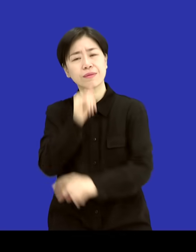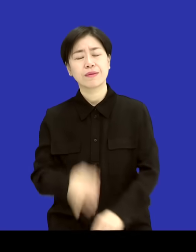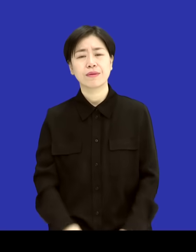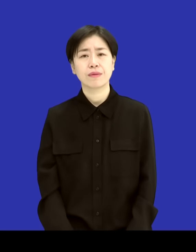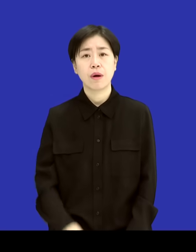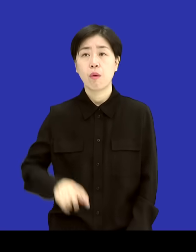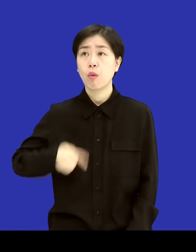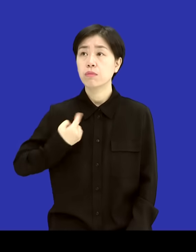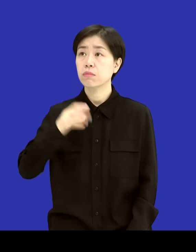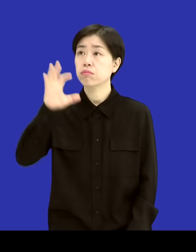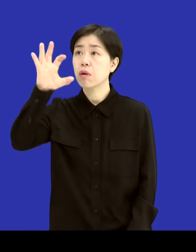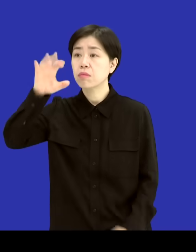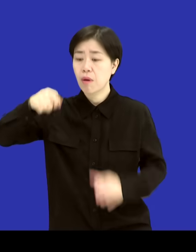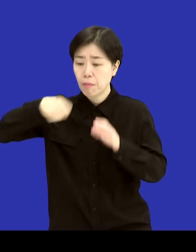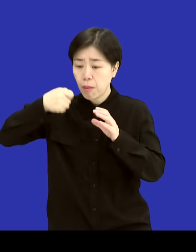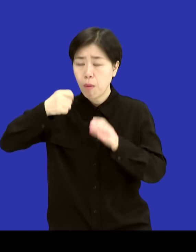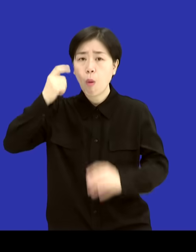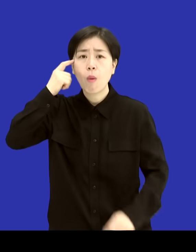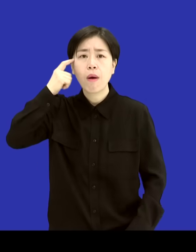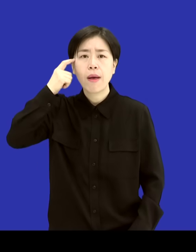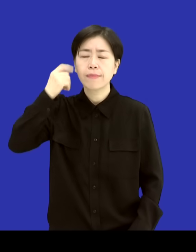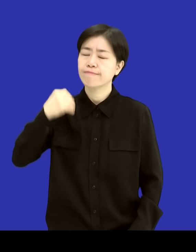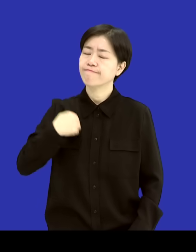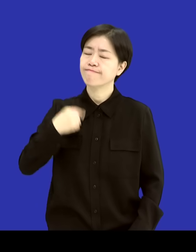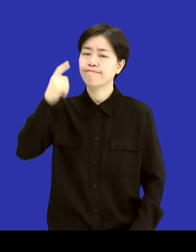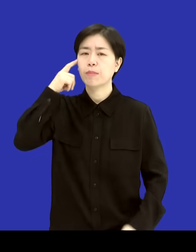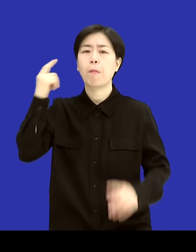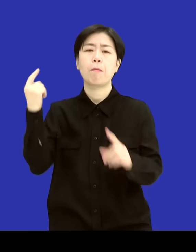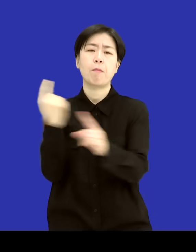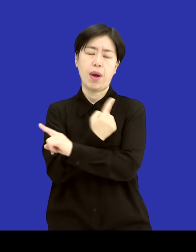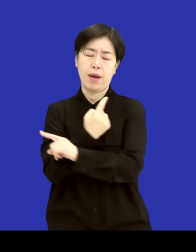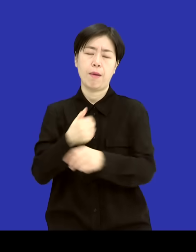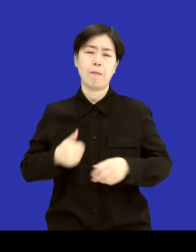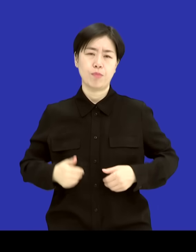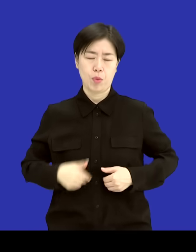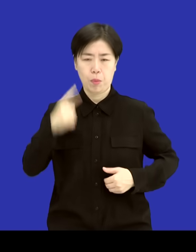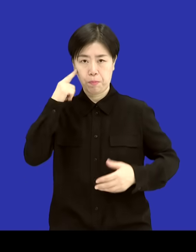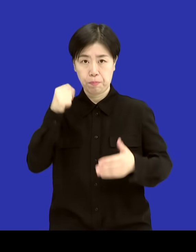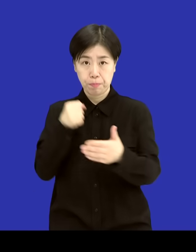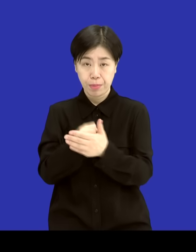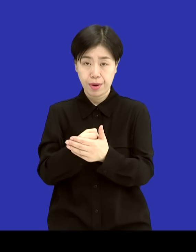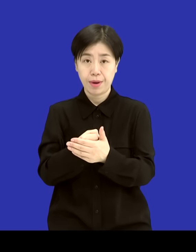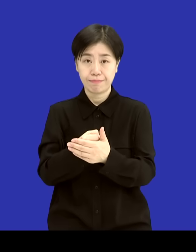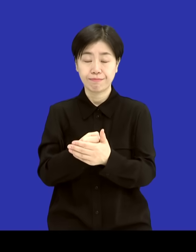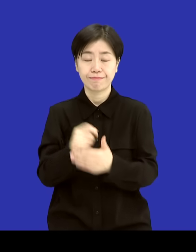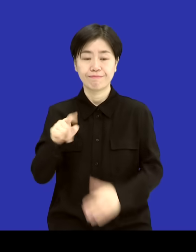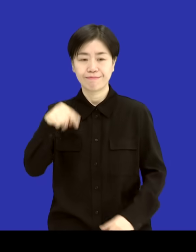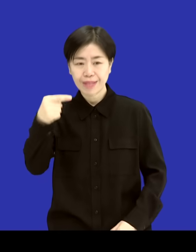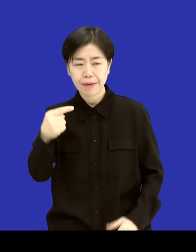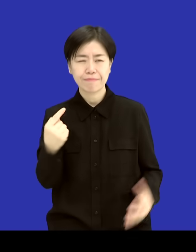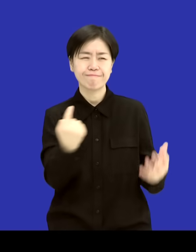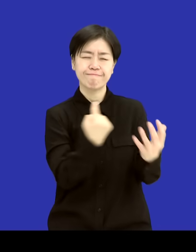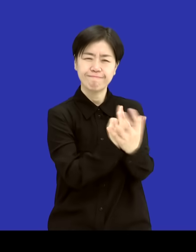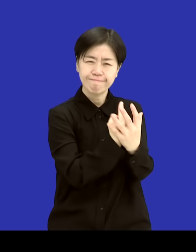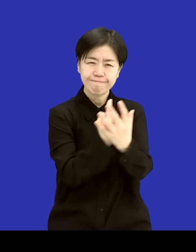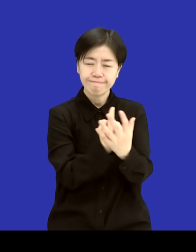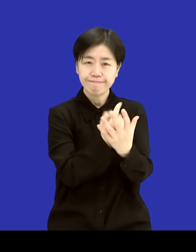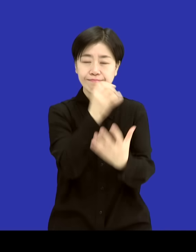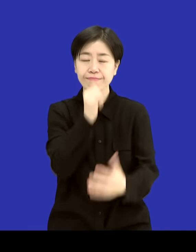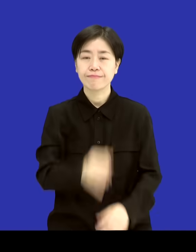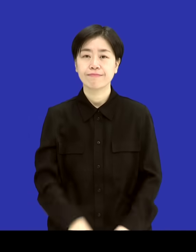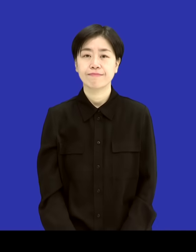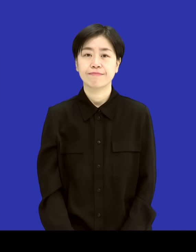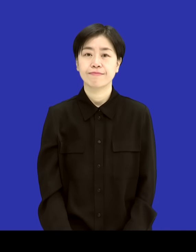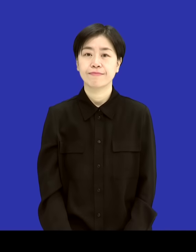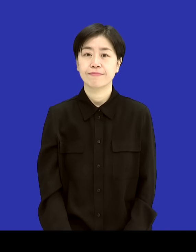먹고 네네네. 이래야 되나. 내가 좀 더 나아가자 네네네. 해가지고 좀 그렇게 이제 나아갔던 것 같아요. 그러니까 그랬더니 어떻게